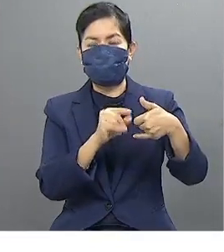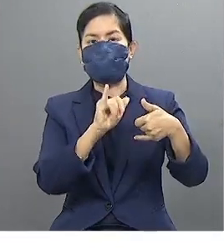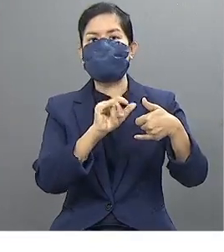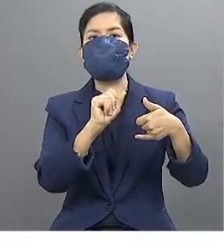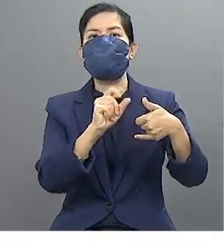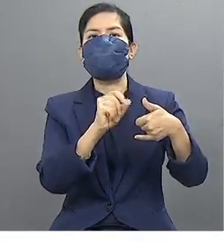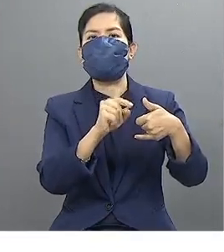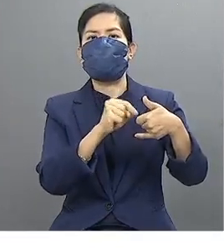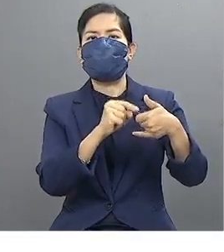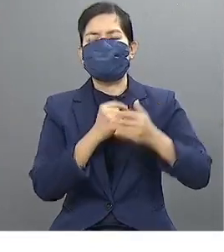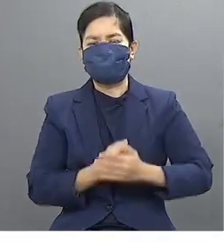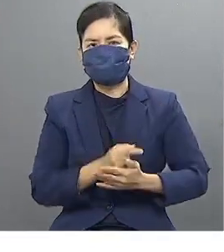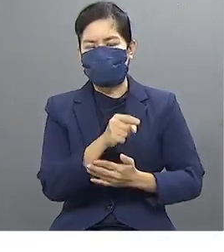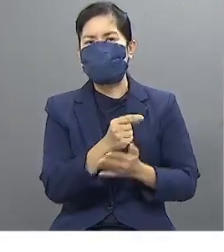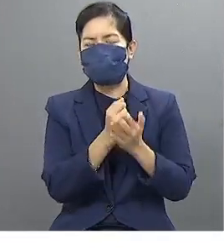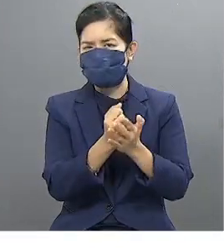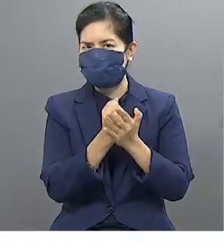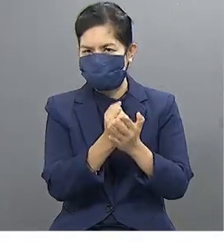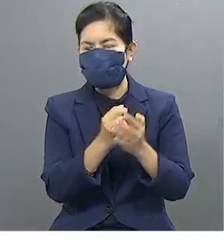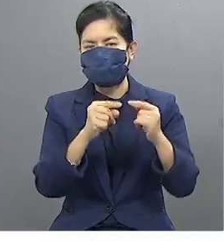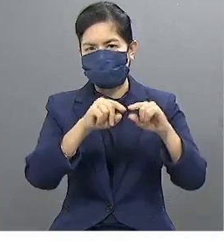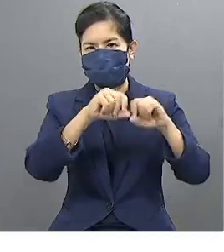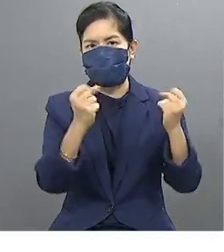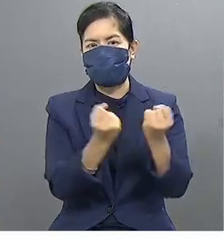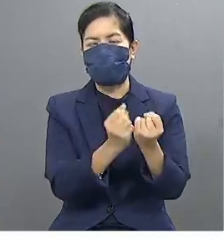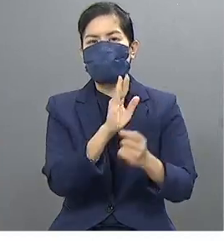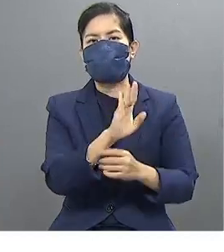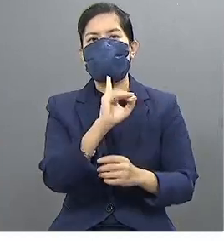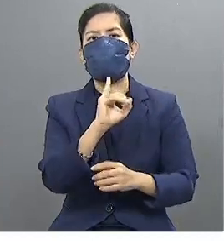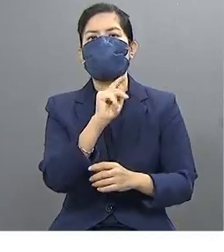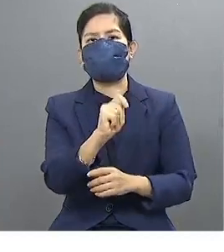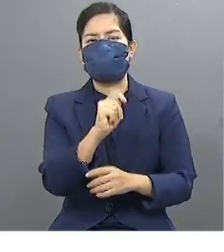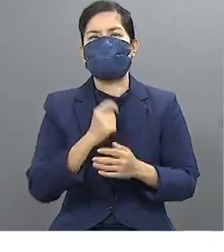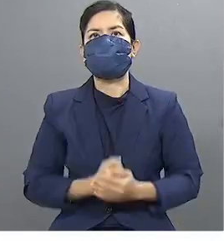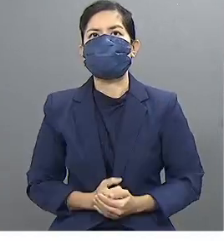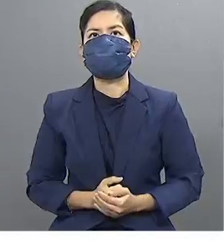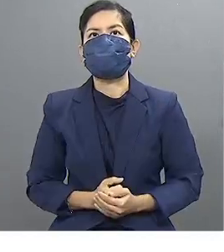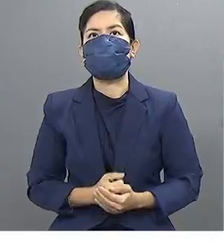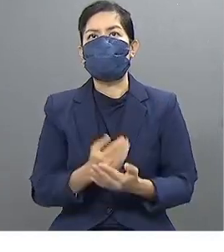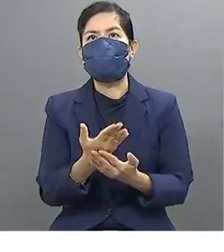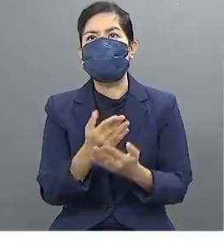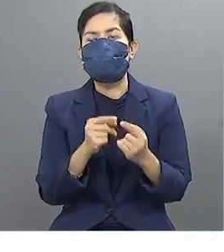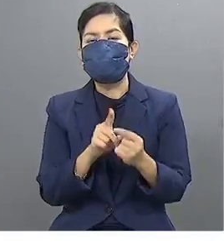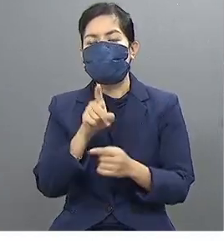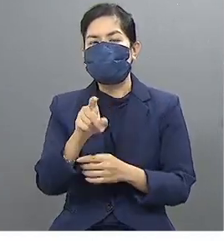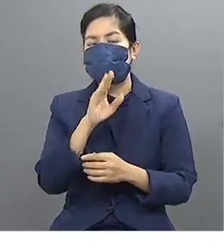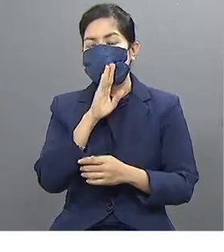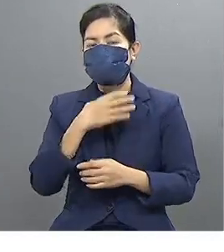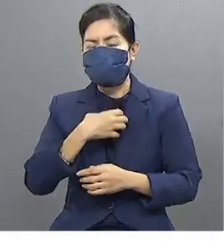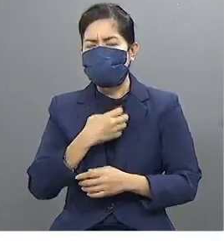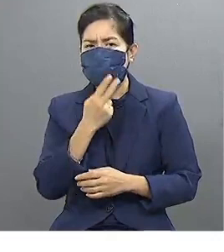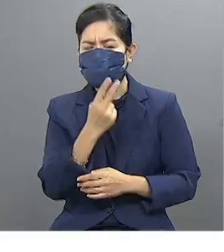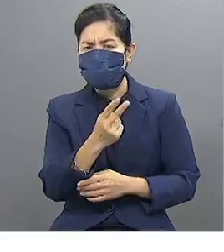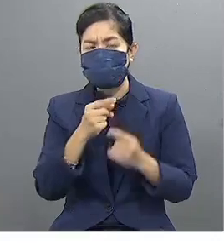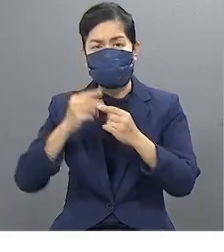มาช่วยงานสมาคมโรคไตแห่งประเทศไทยครับ ค่ะทีนี้ถ้าหากว่ามันงานมันผ่านไปแล้วเนาะแล้วเราจะสามารถเข้าไปดูได้ยังไงได้ที่ไหนบ้างไหมคะคุณ